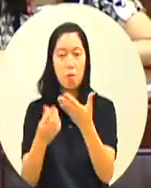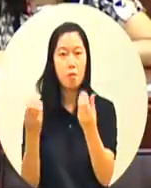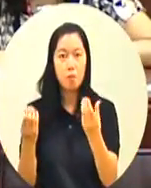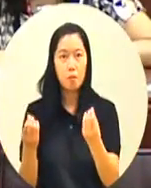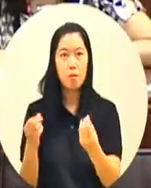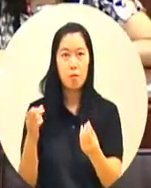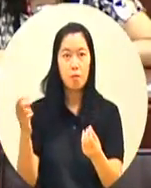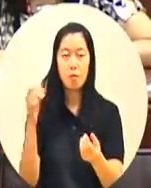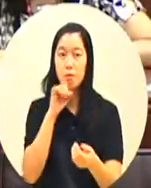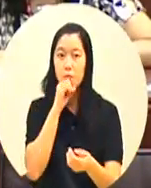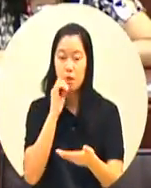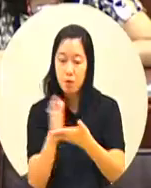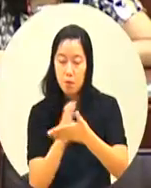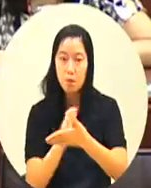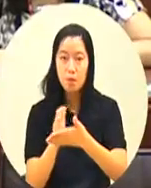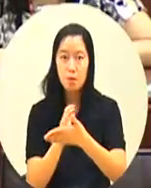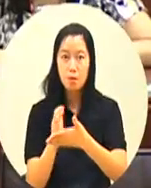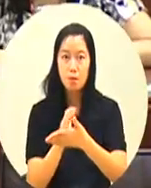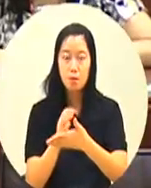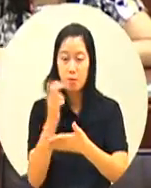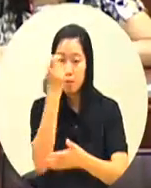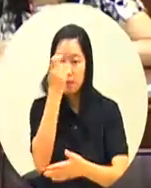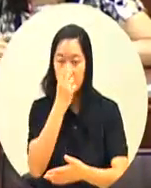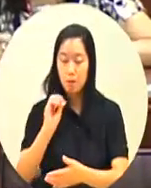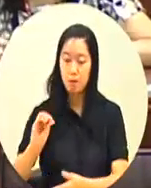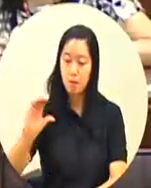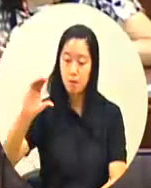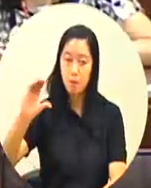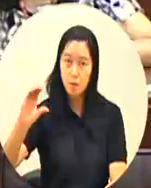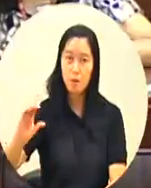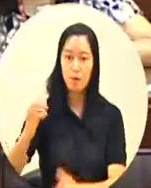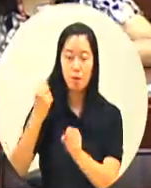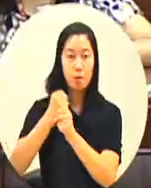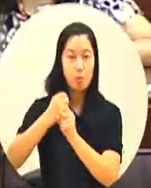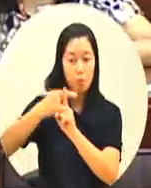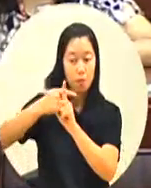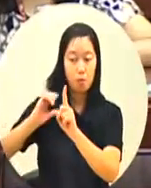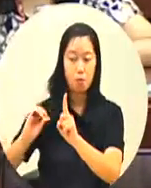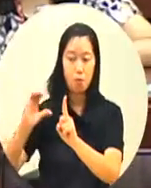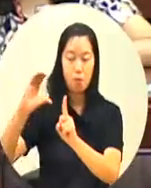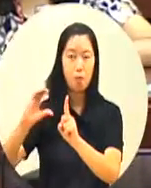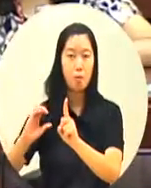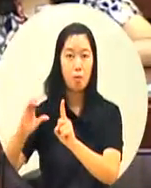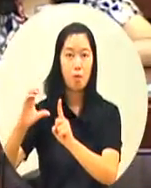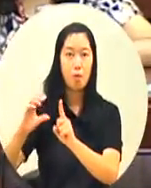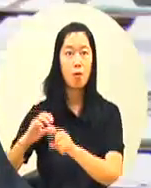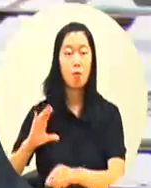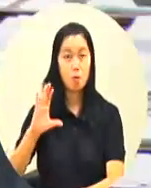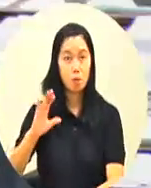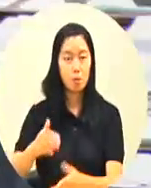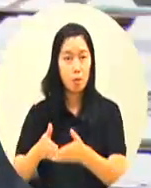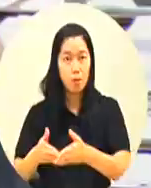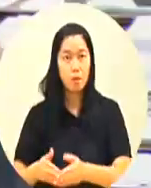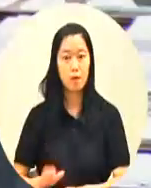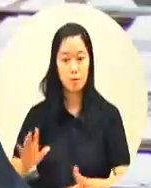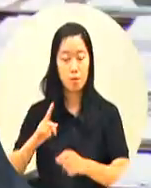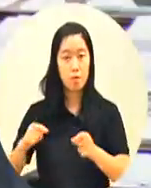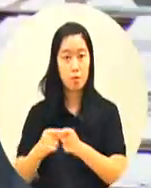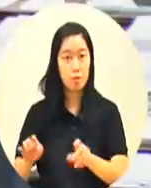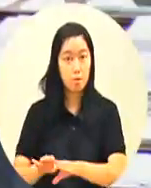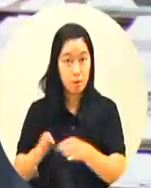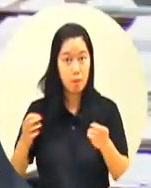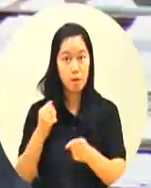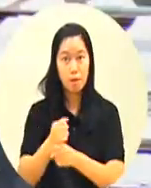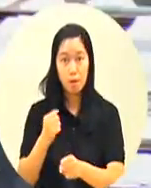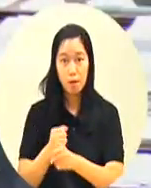测候。这个是我们法律上的用语，要有一定程度的广度。 所以说今年度已经开始在做